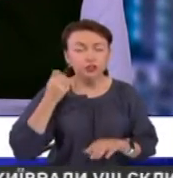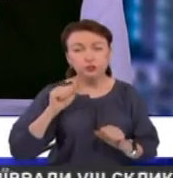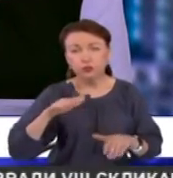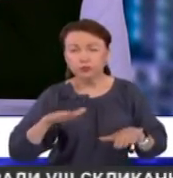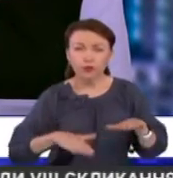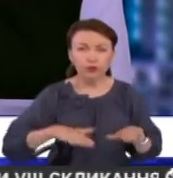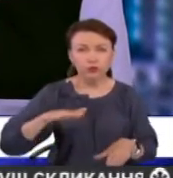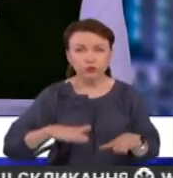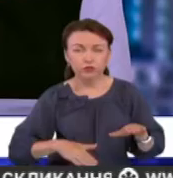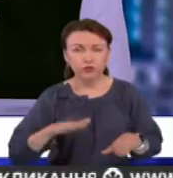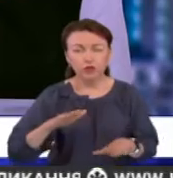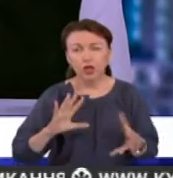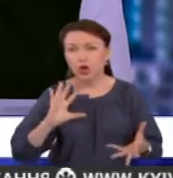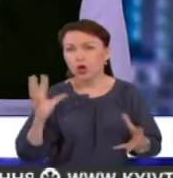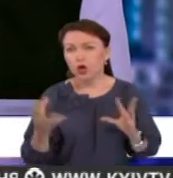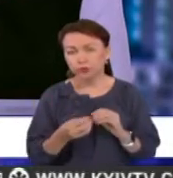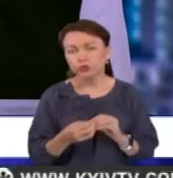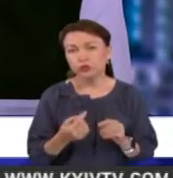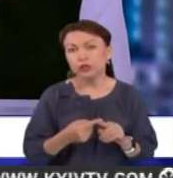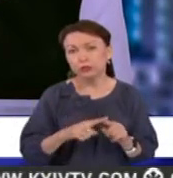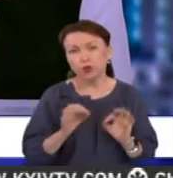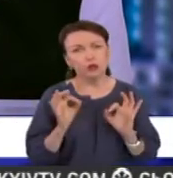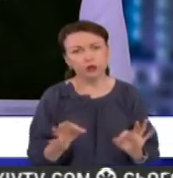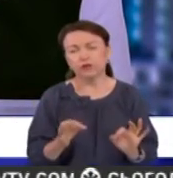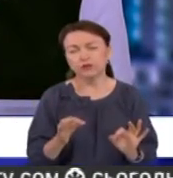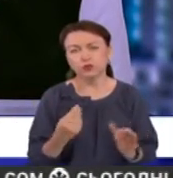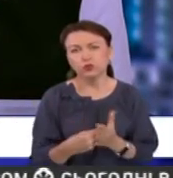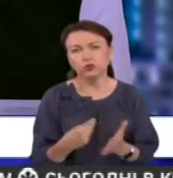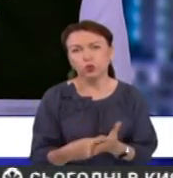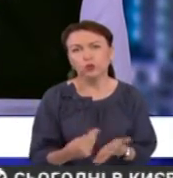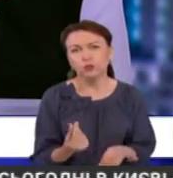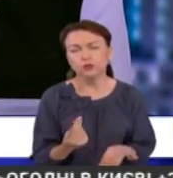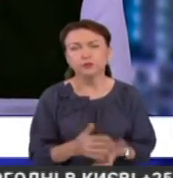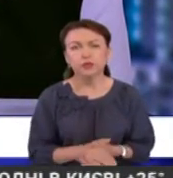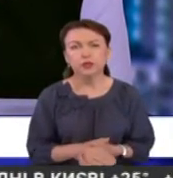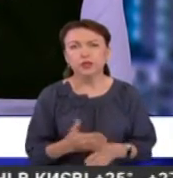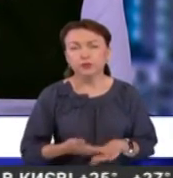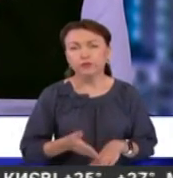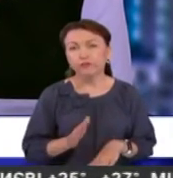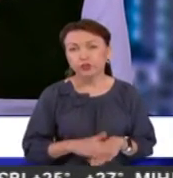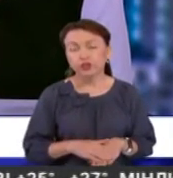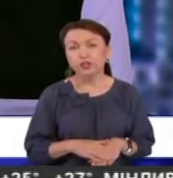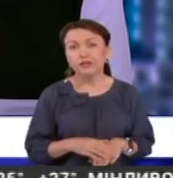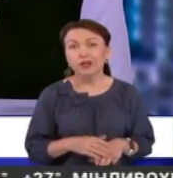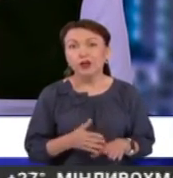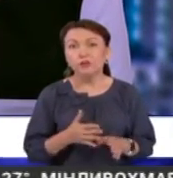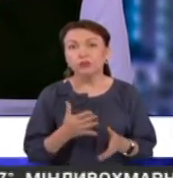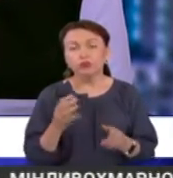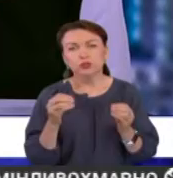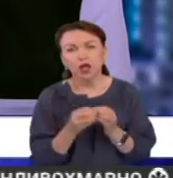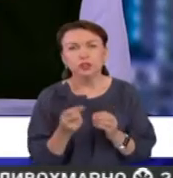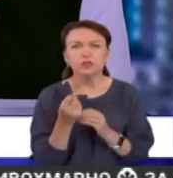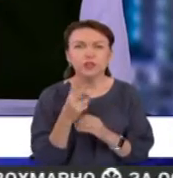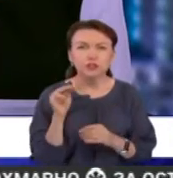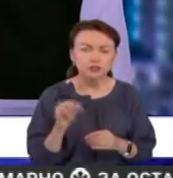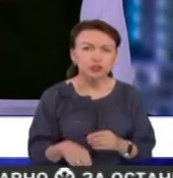збалансуватися, тобто солідарно це буде, може бути адекватною цифрою. Навіть якщо на важкий випадок, на важкі пологи було витрачено 10-12